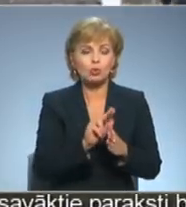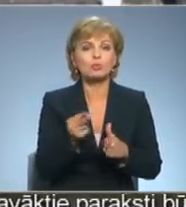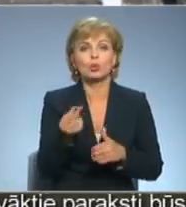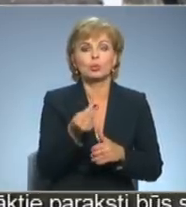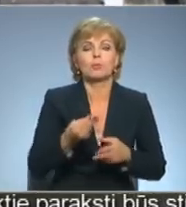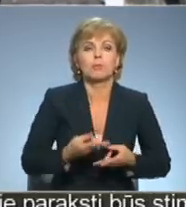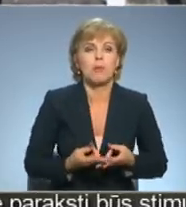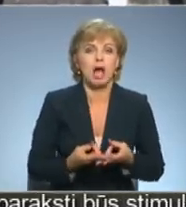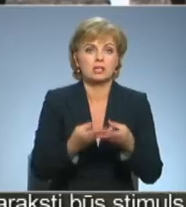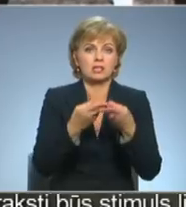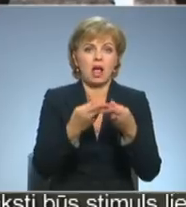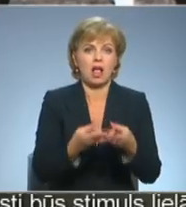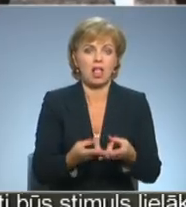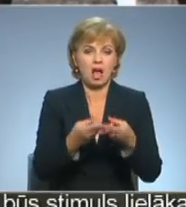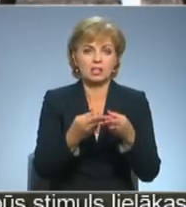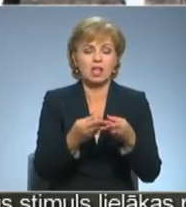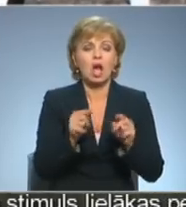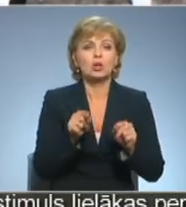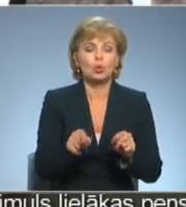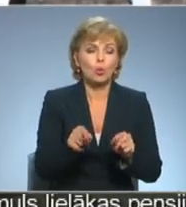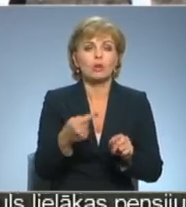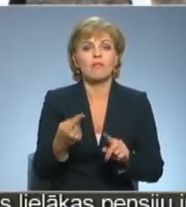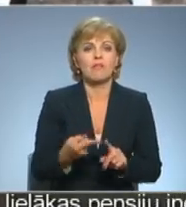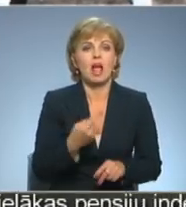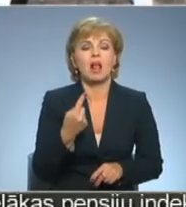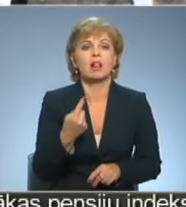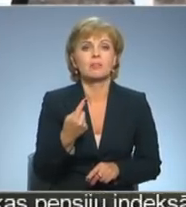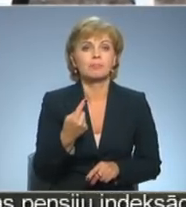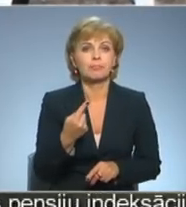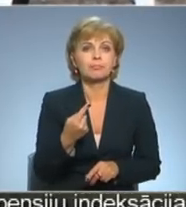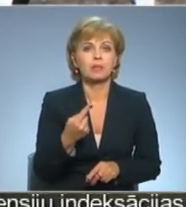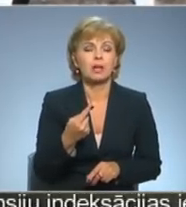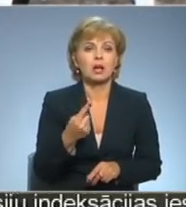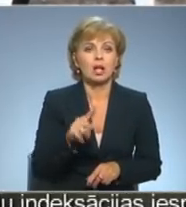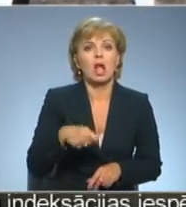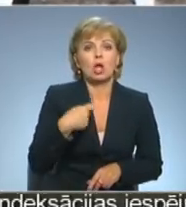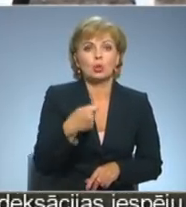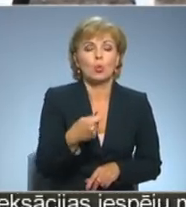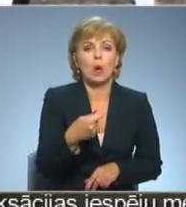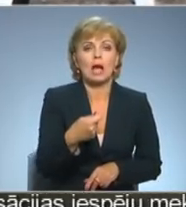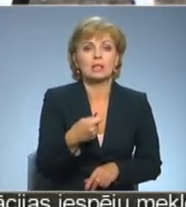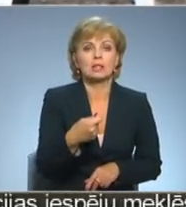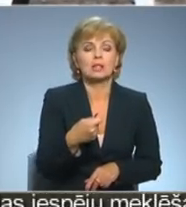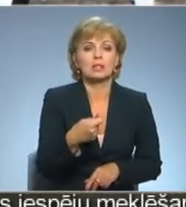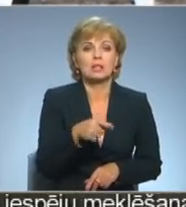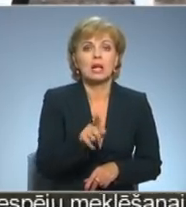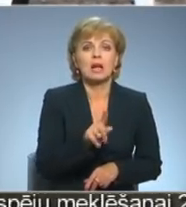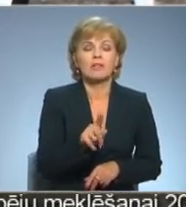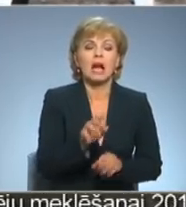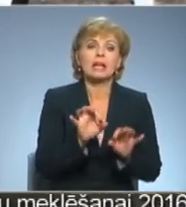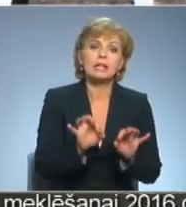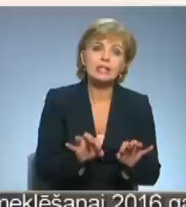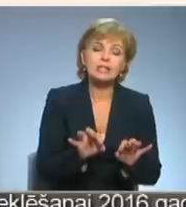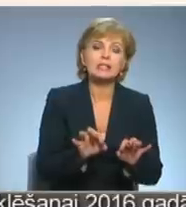pacēlājs. Nu, tur vēl arī, lai dod savu tad skatījumu, vai tas ir īsti pacēlājs